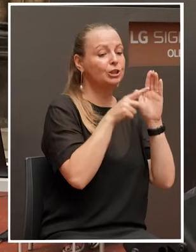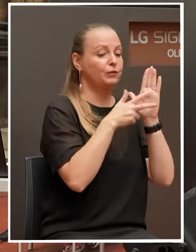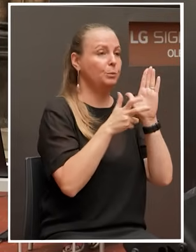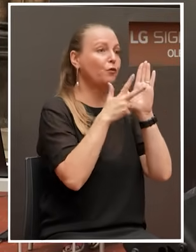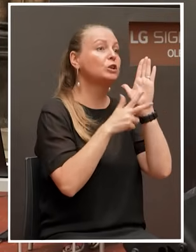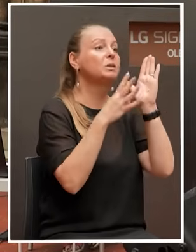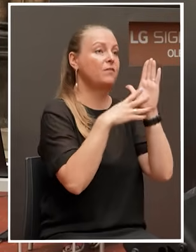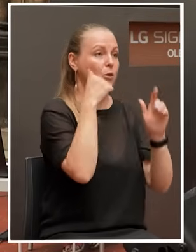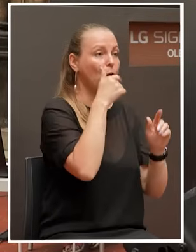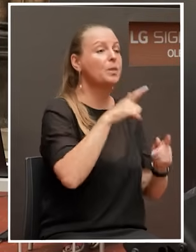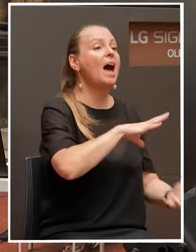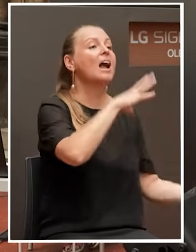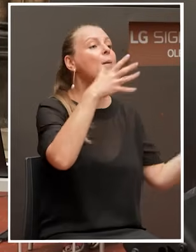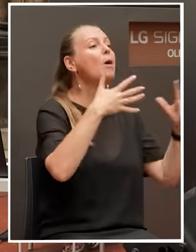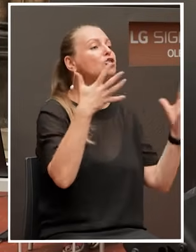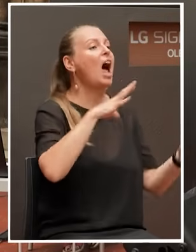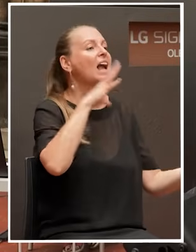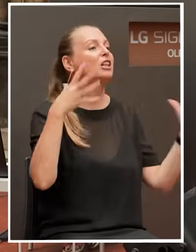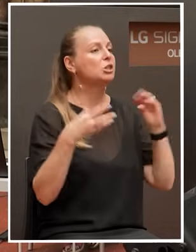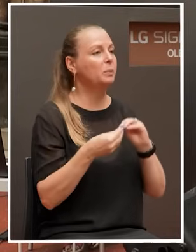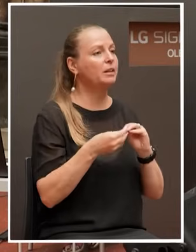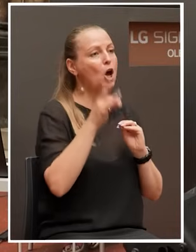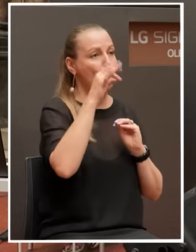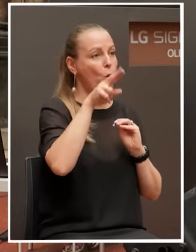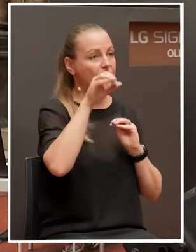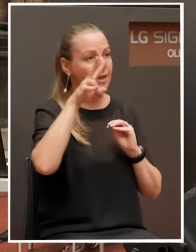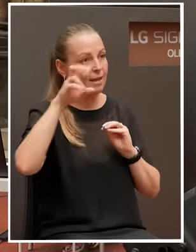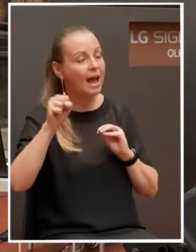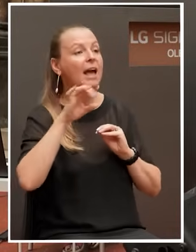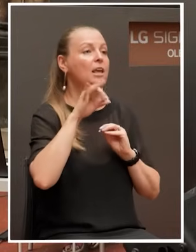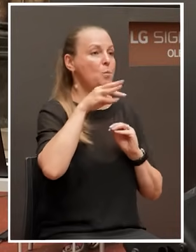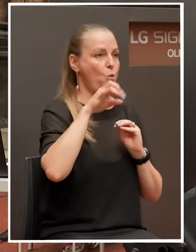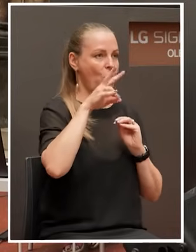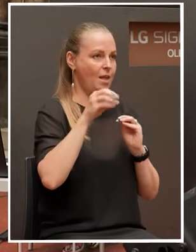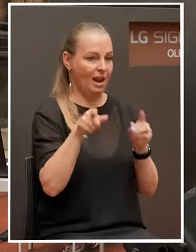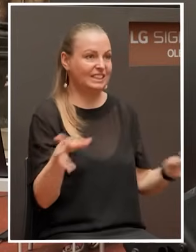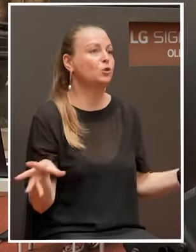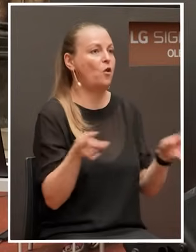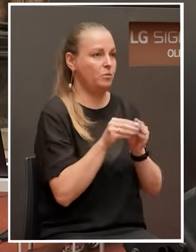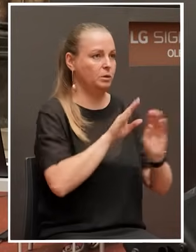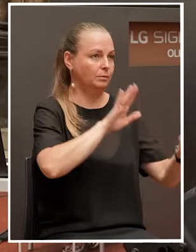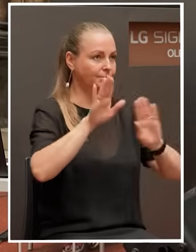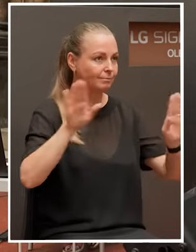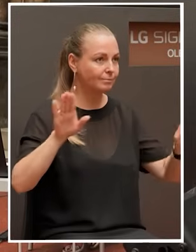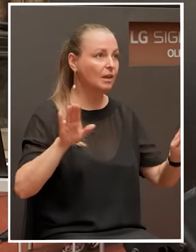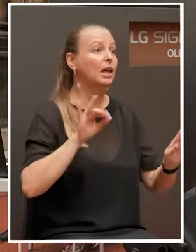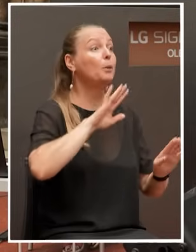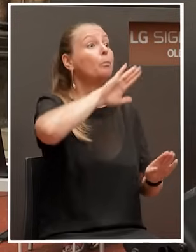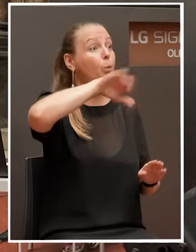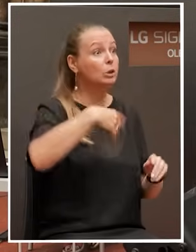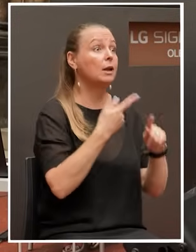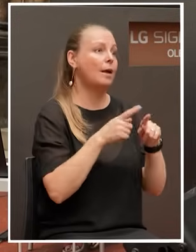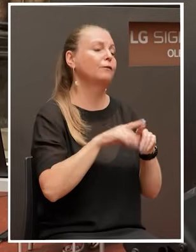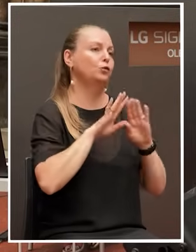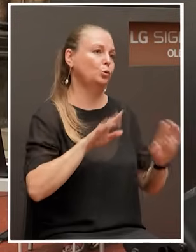большая ретроспектива Родена и Моне совместная. Вот после этого он входит в иконостас